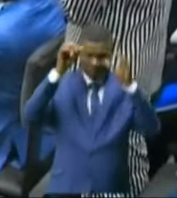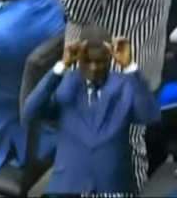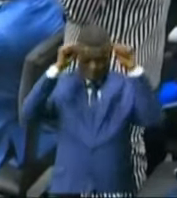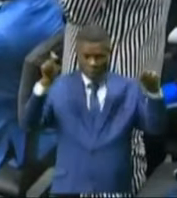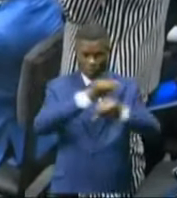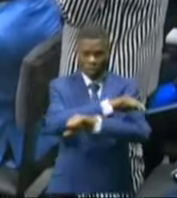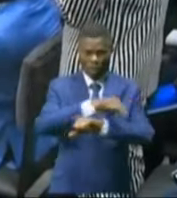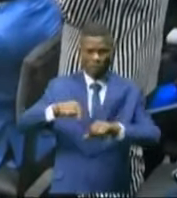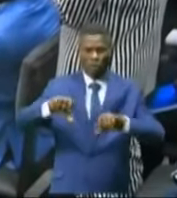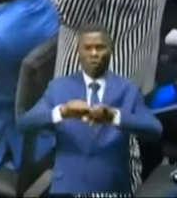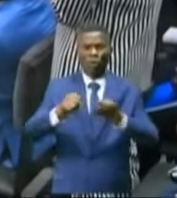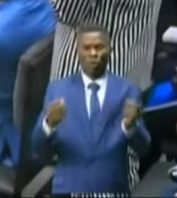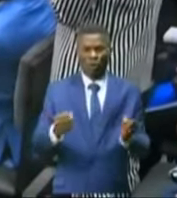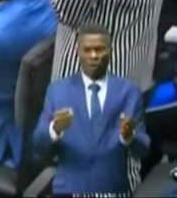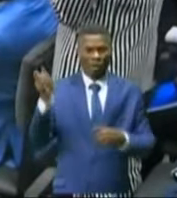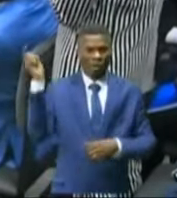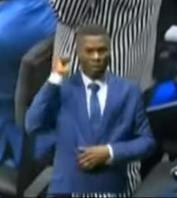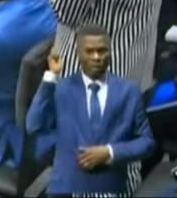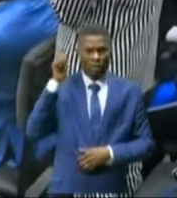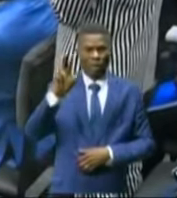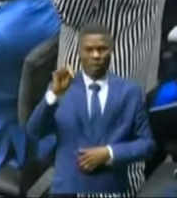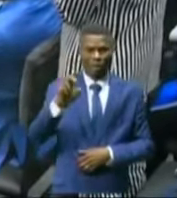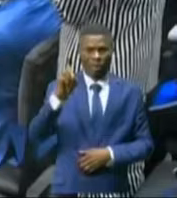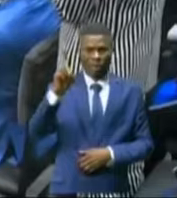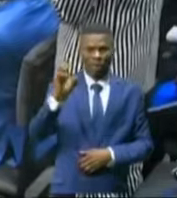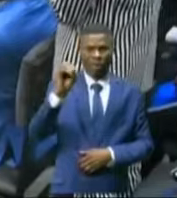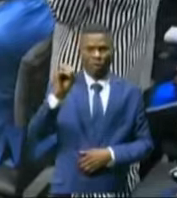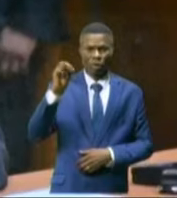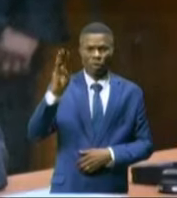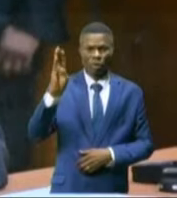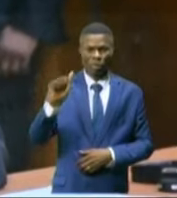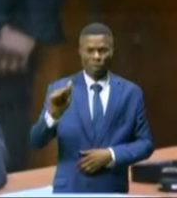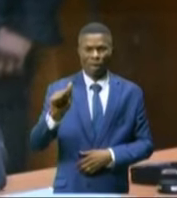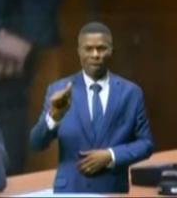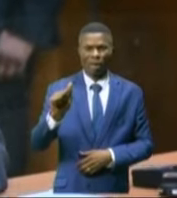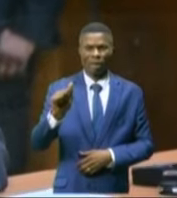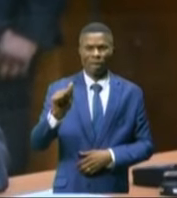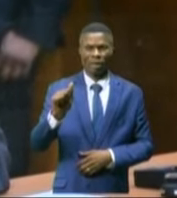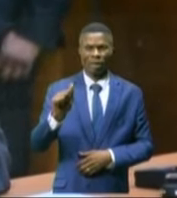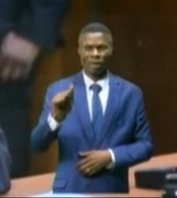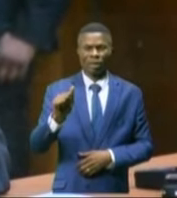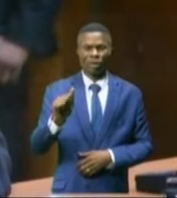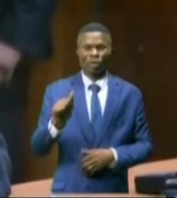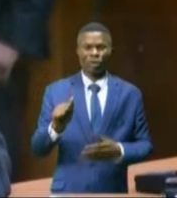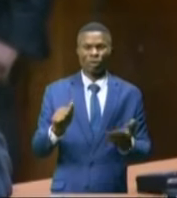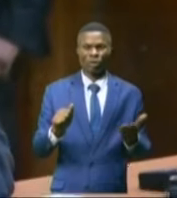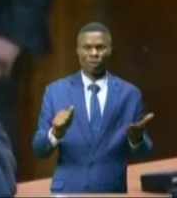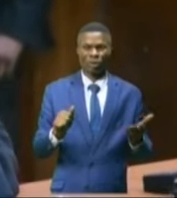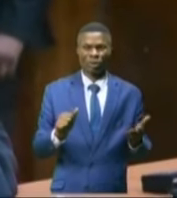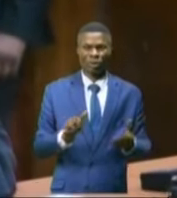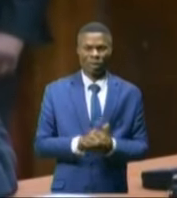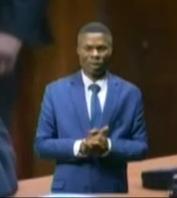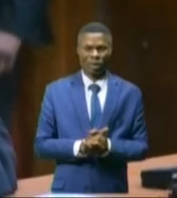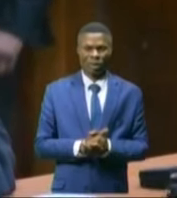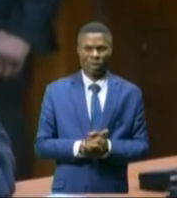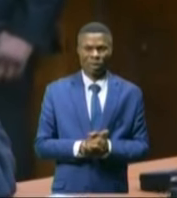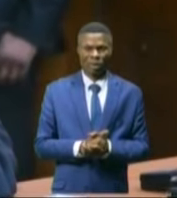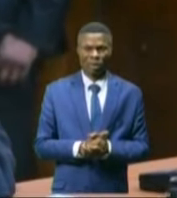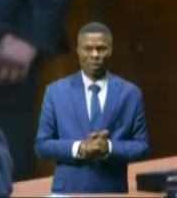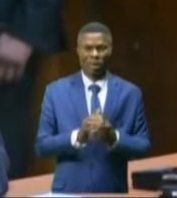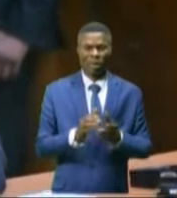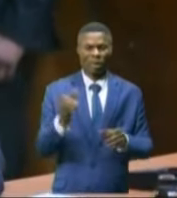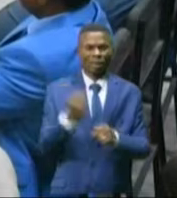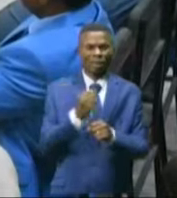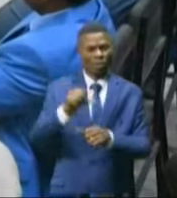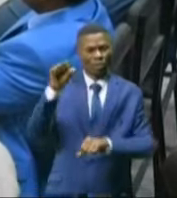de la Cour de cassation, le professeur Nomba Kabea et Lili Léon, a axé son allocution sur des causes du